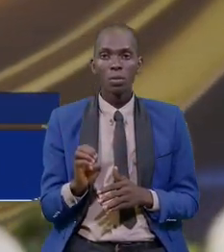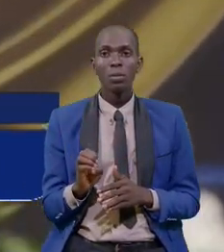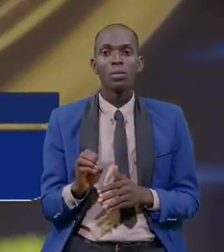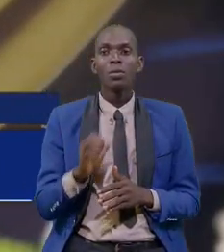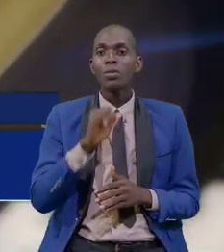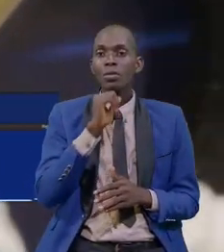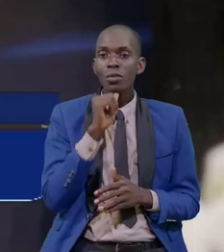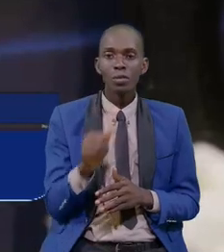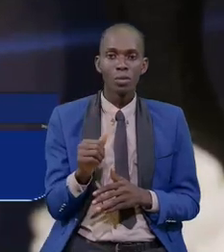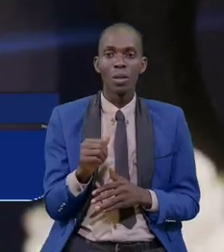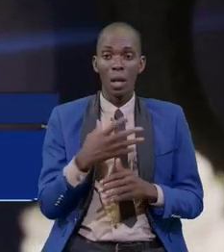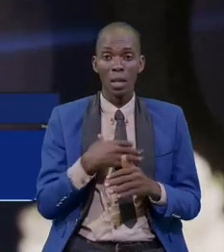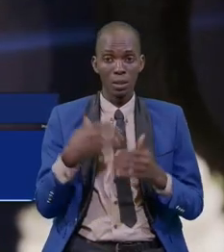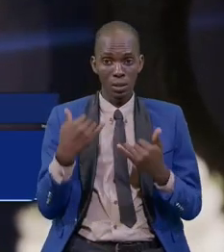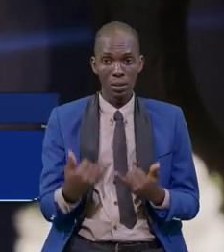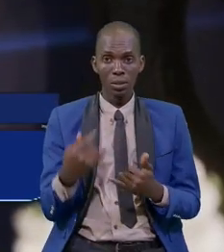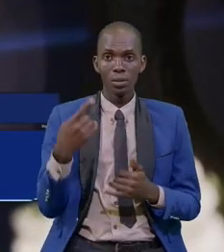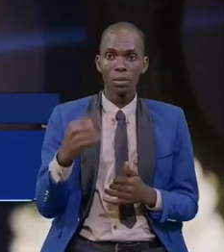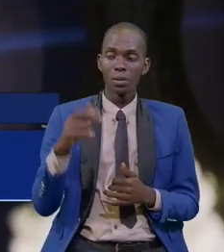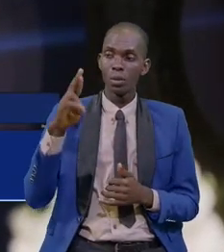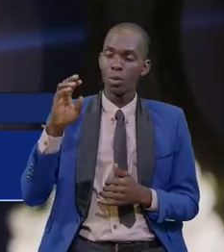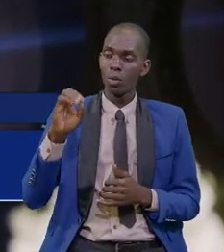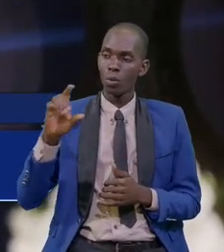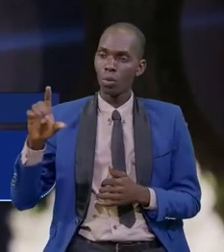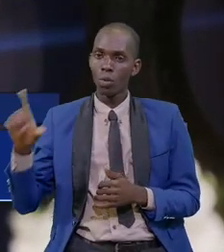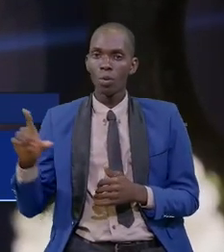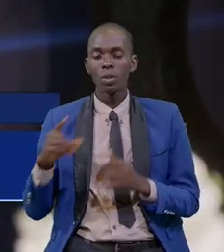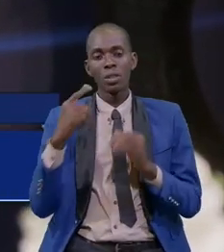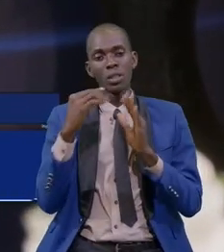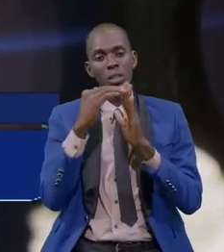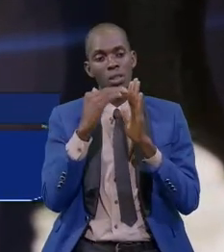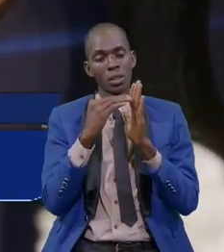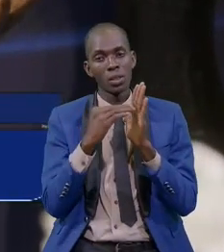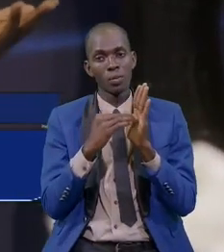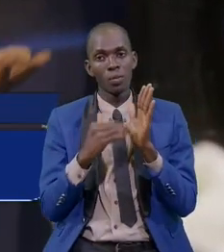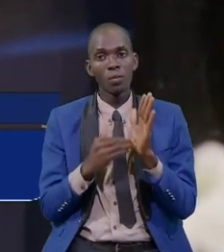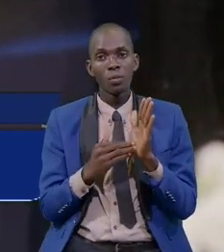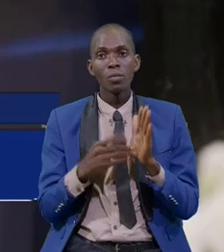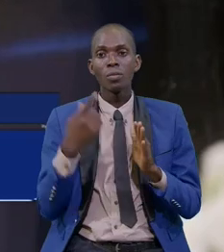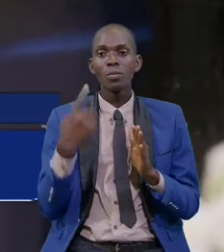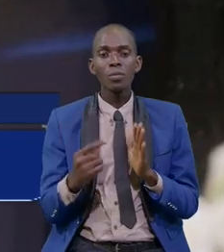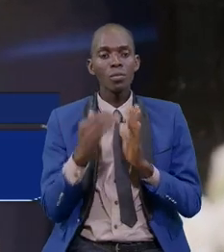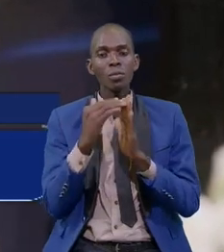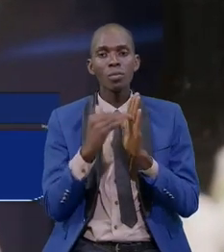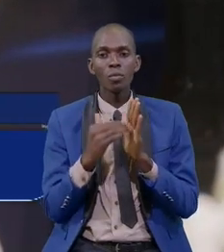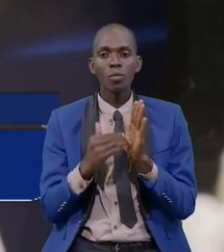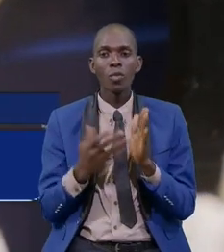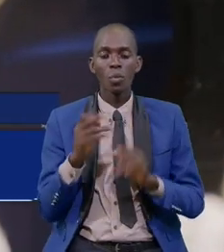la ligne ou l'appel, lorsque l'appel se fera au ciel, lorsque l'appel et l'appel de ceux qui